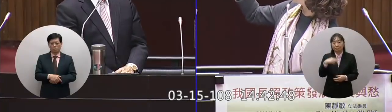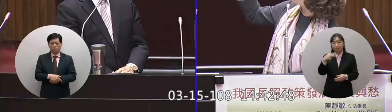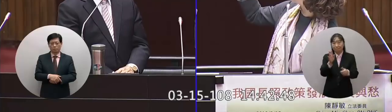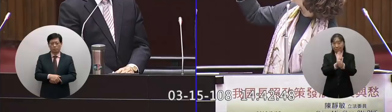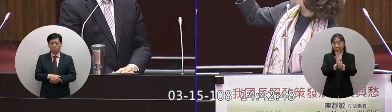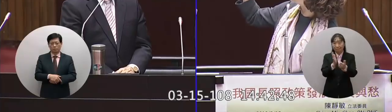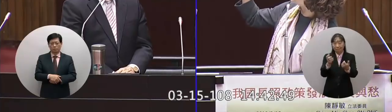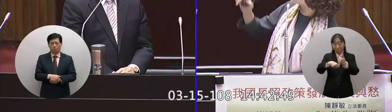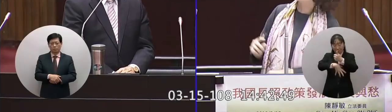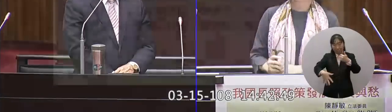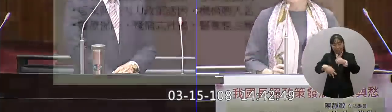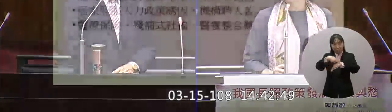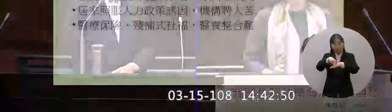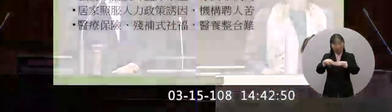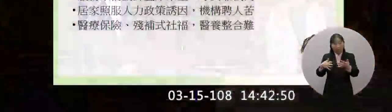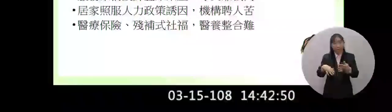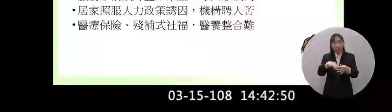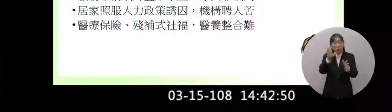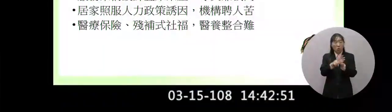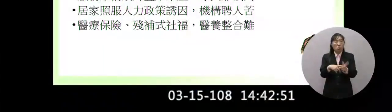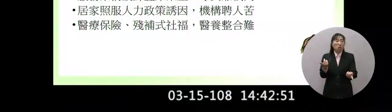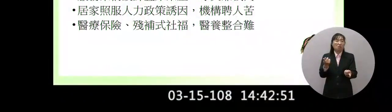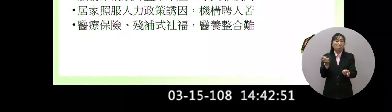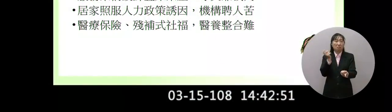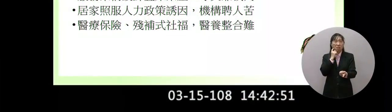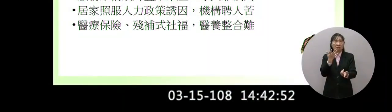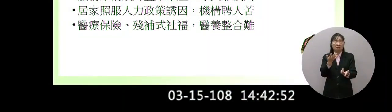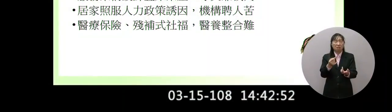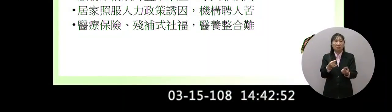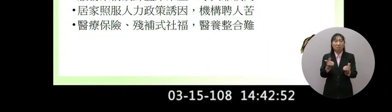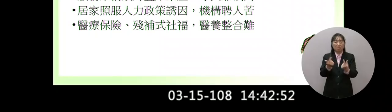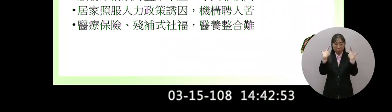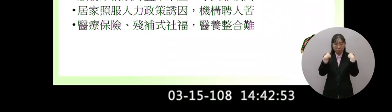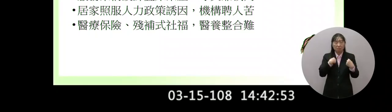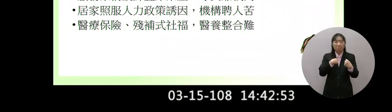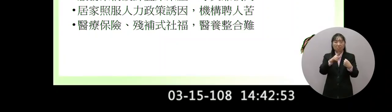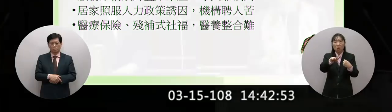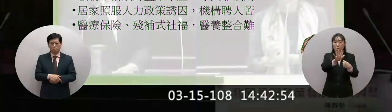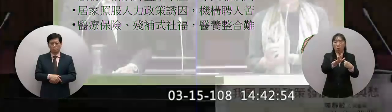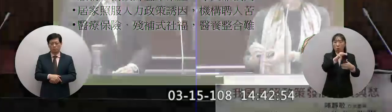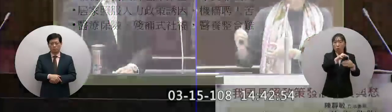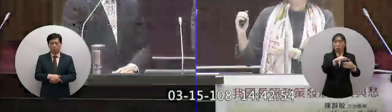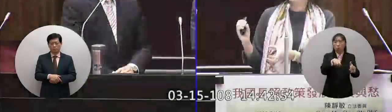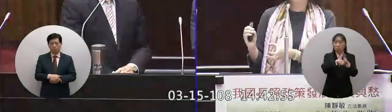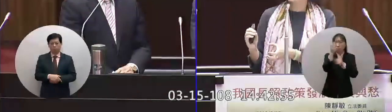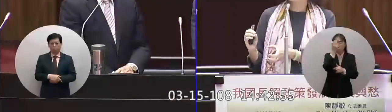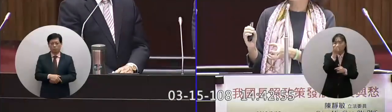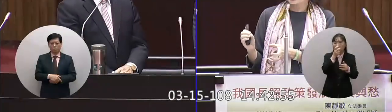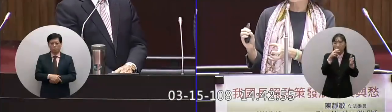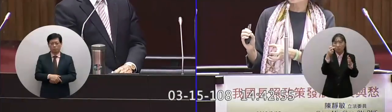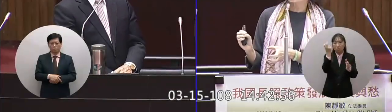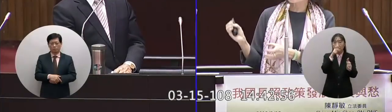务架构及设计叠床架屋，这个是在指什么？指的是说我们原本就有照顾管理专员，我们